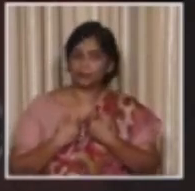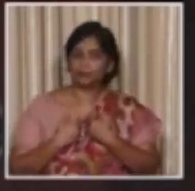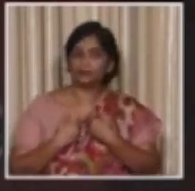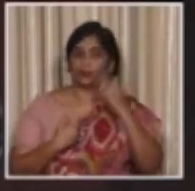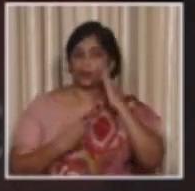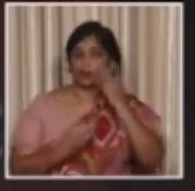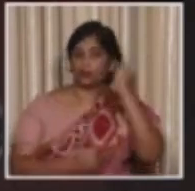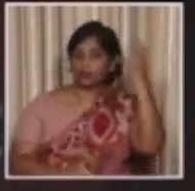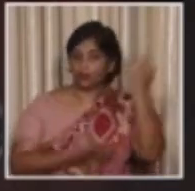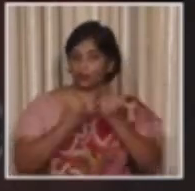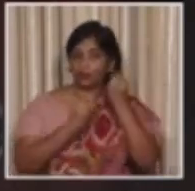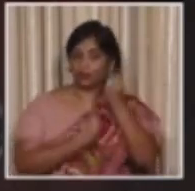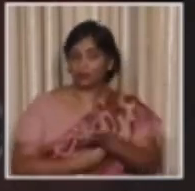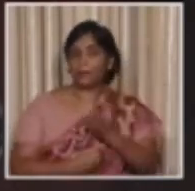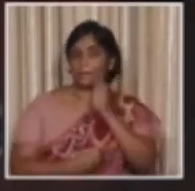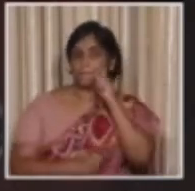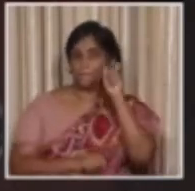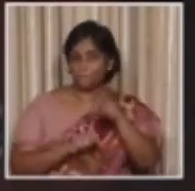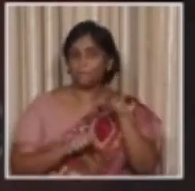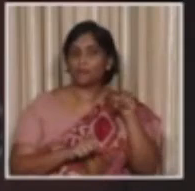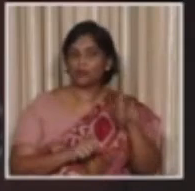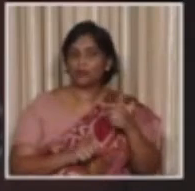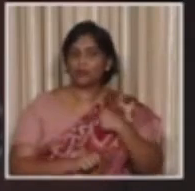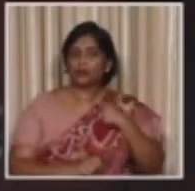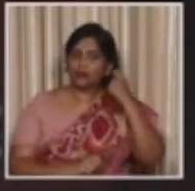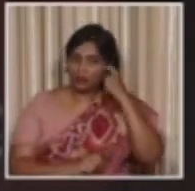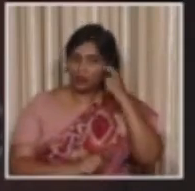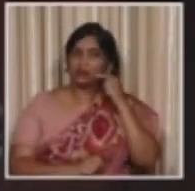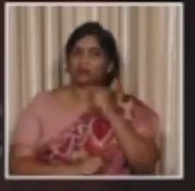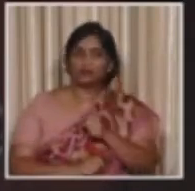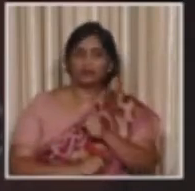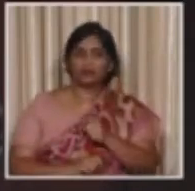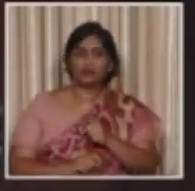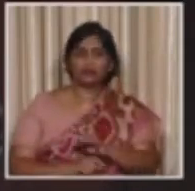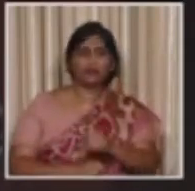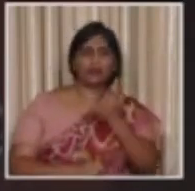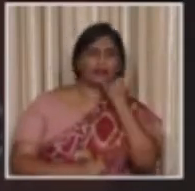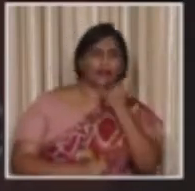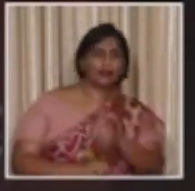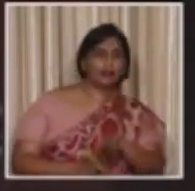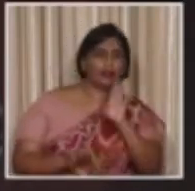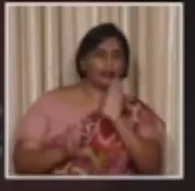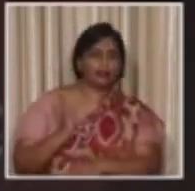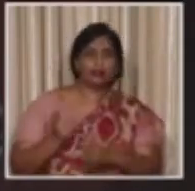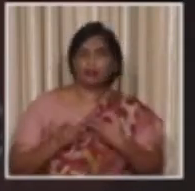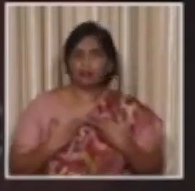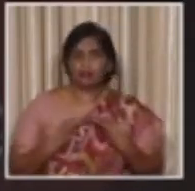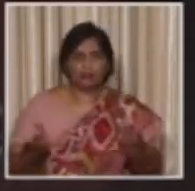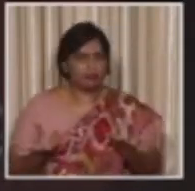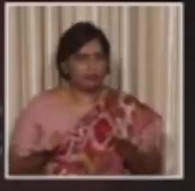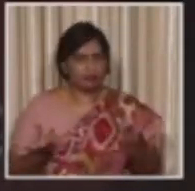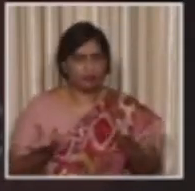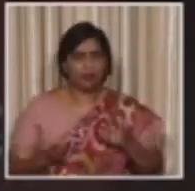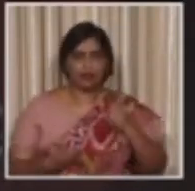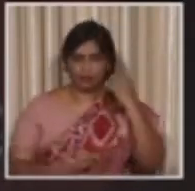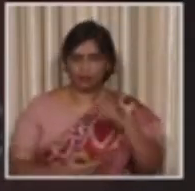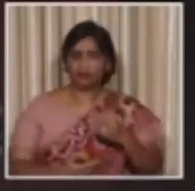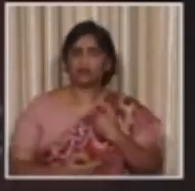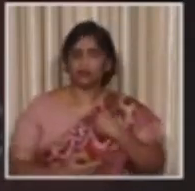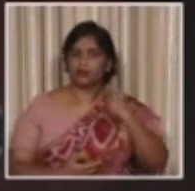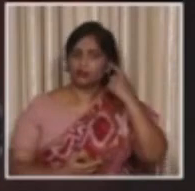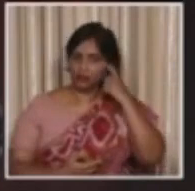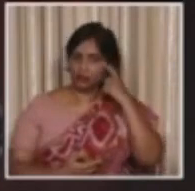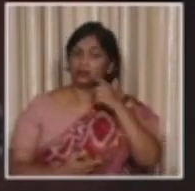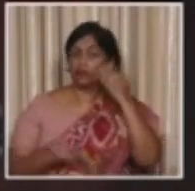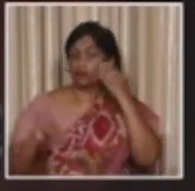විදේශ විනිමය ගෙනල්ලා දෙන මිනිසු තමයි. එතකොට මම හිතනවා මේකම මෙහෙම පහසුවෙන් අත්හරින්න සුදුසුයි කියලා මම දකින්නේ. ඒ නිසා මම හිතනවා